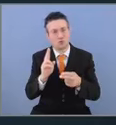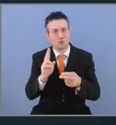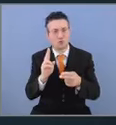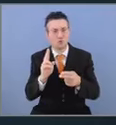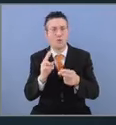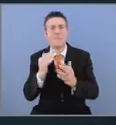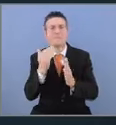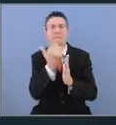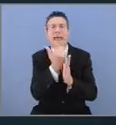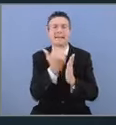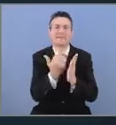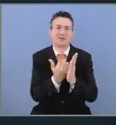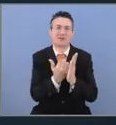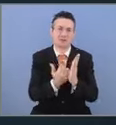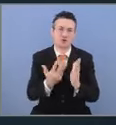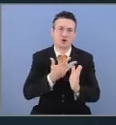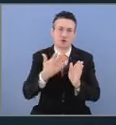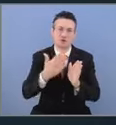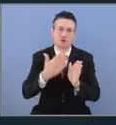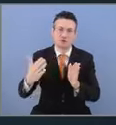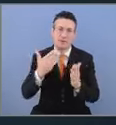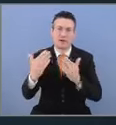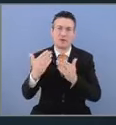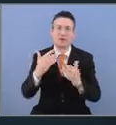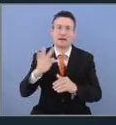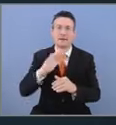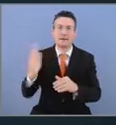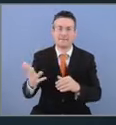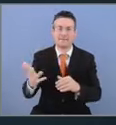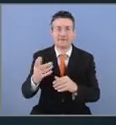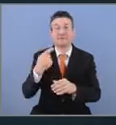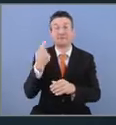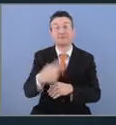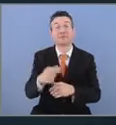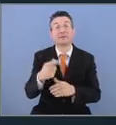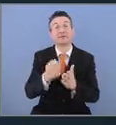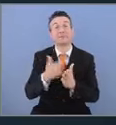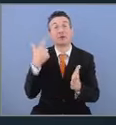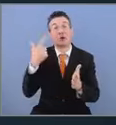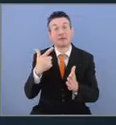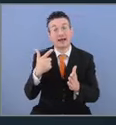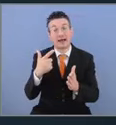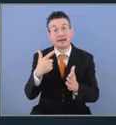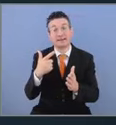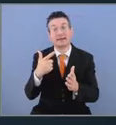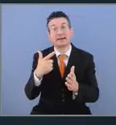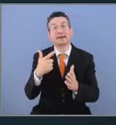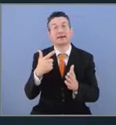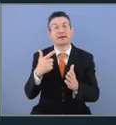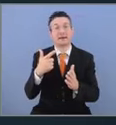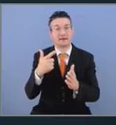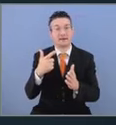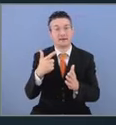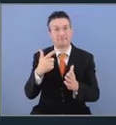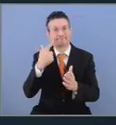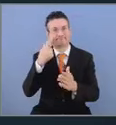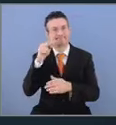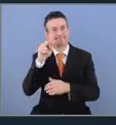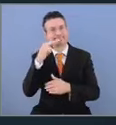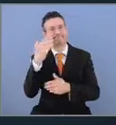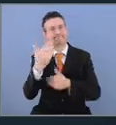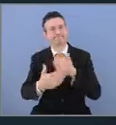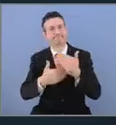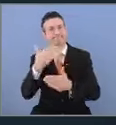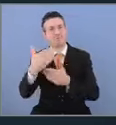regioni. È fondamentale che questa, diciamo, che questo modo, che questa vision rimanga e si